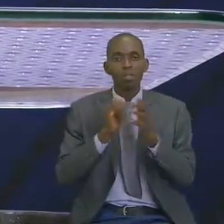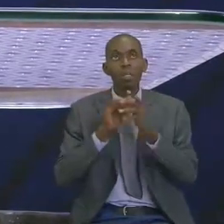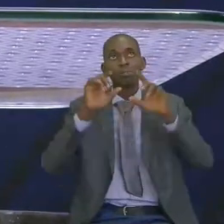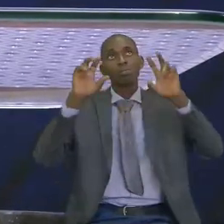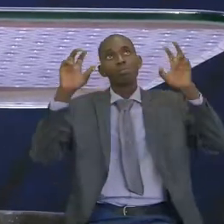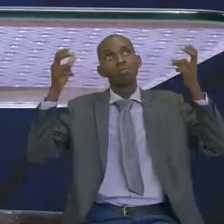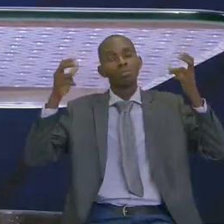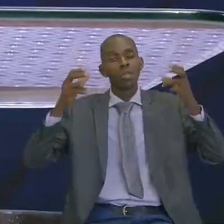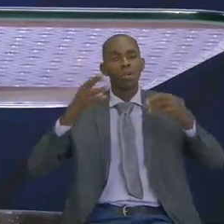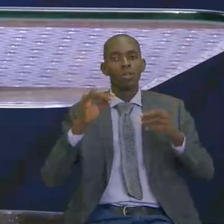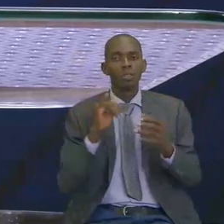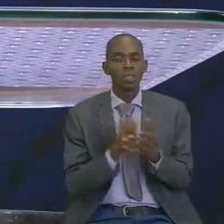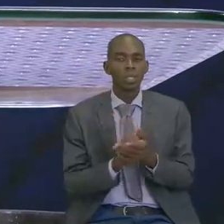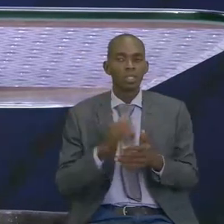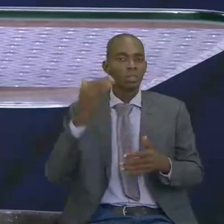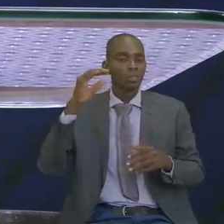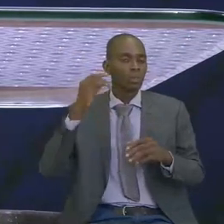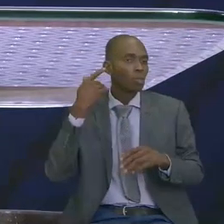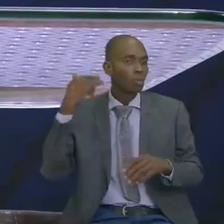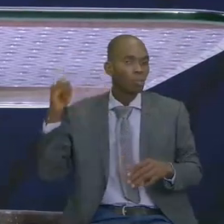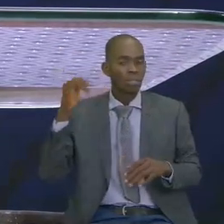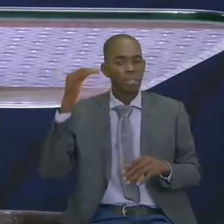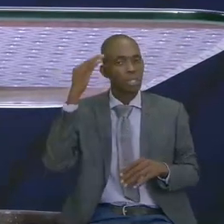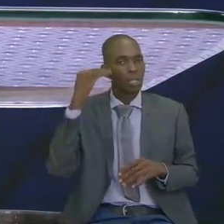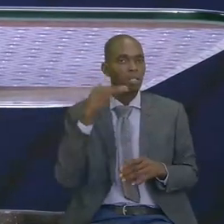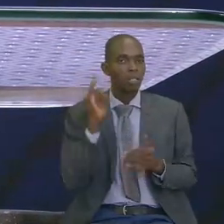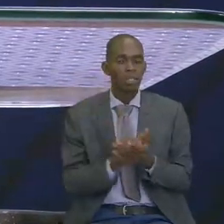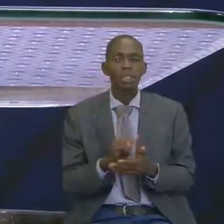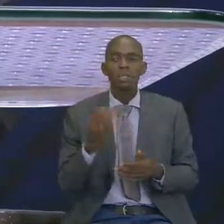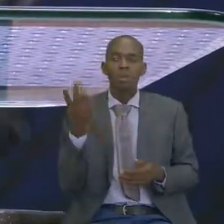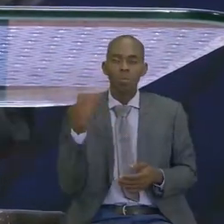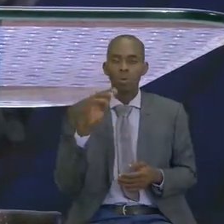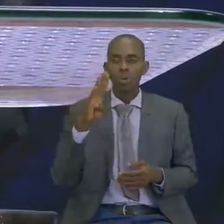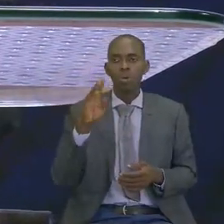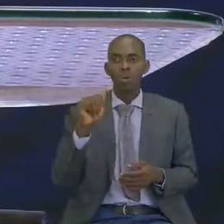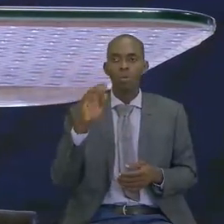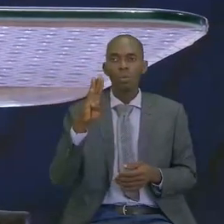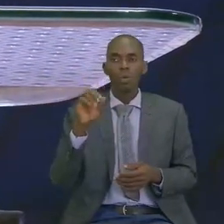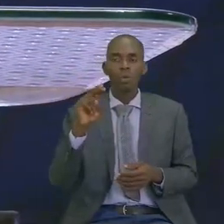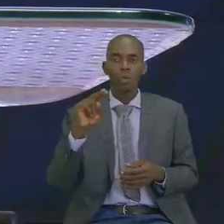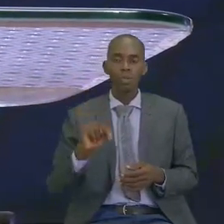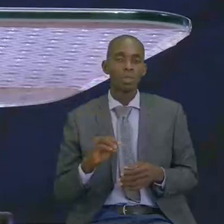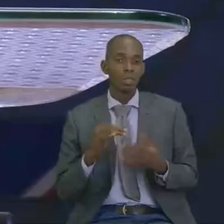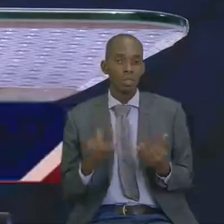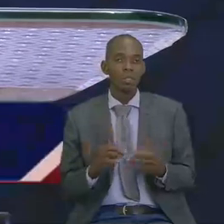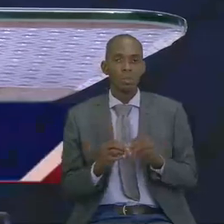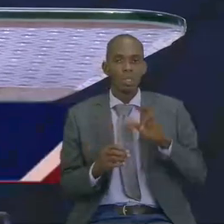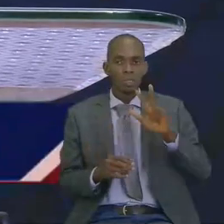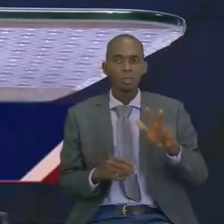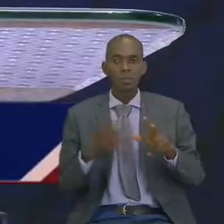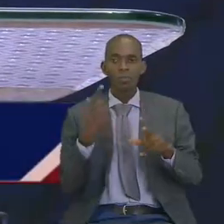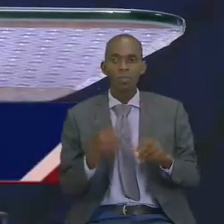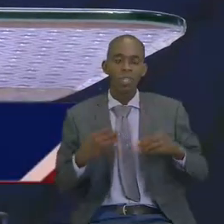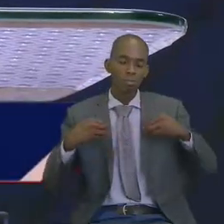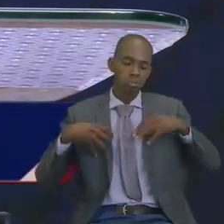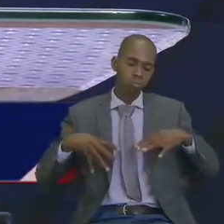cette tête d'or, et que c'est Babylone. Allons à la troisième partie ici, c'est le déclin